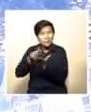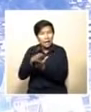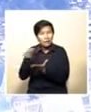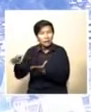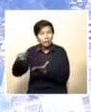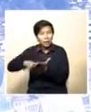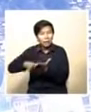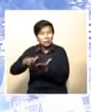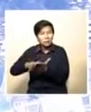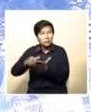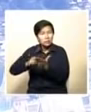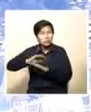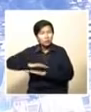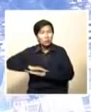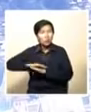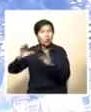ด